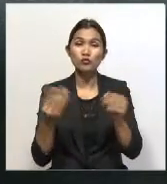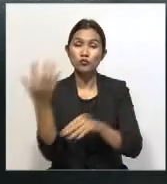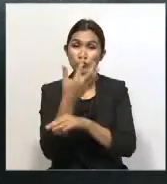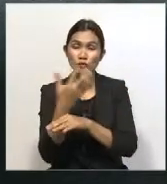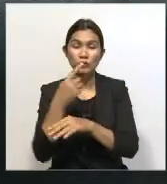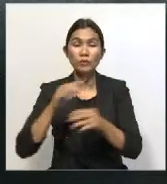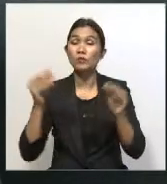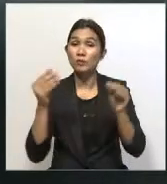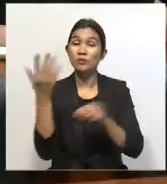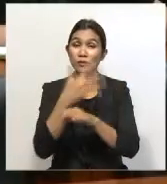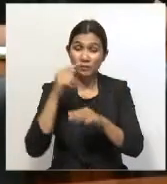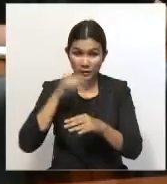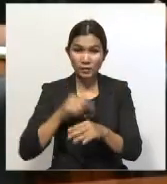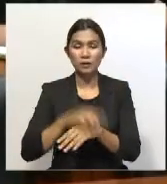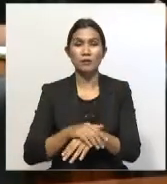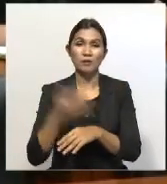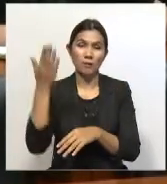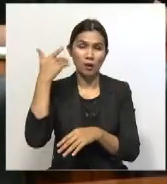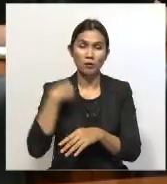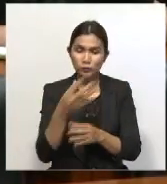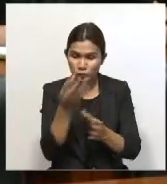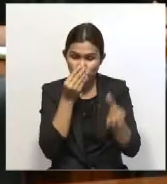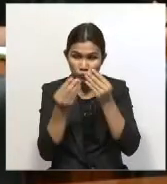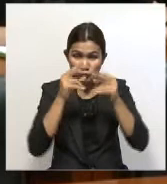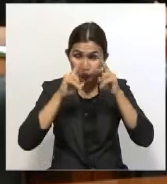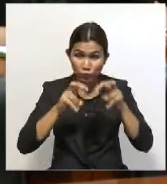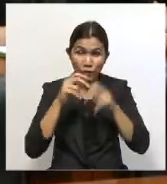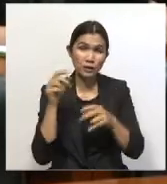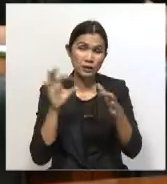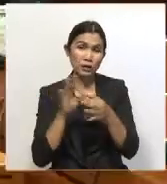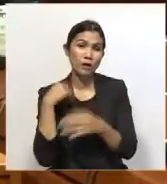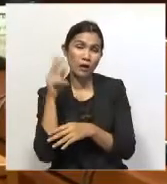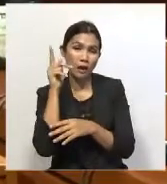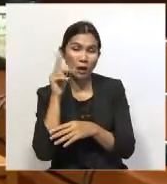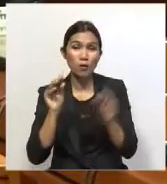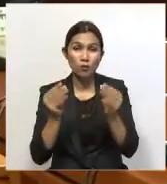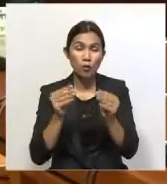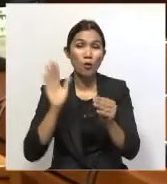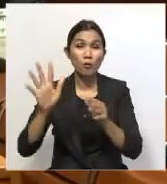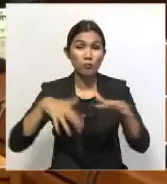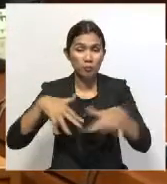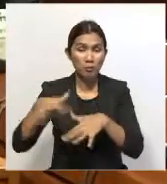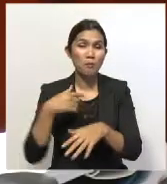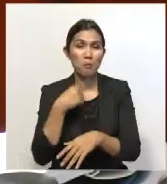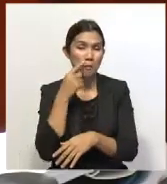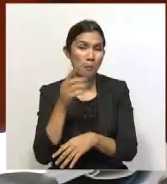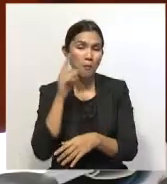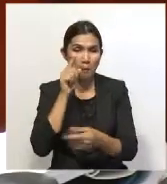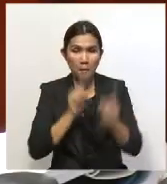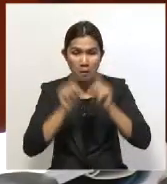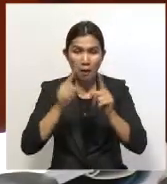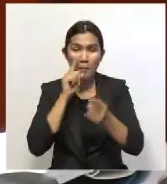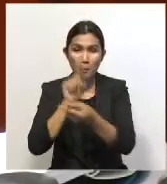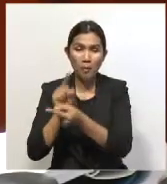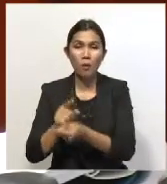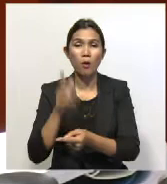ประเทศไทยโดยบอกนะคะว่าจากที่ได้มีการศึกษาข้อมูลการรับรู้ข่าวสารทางวิทยุของประชาชนก็พบว่าปัจจุบันเนี่ยประ